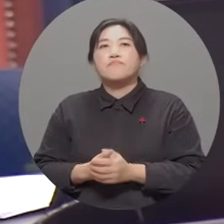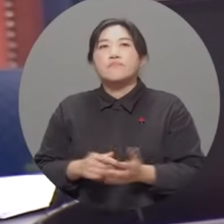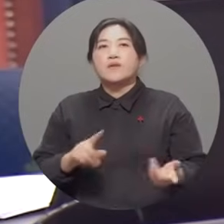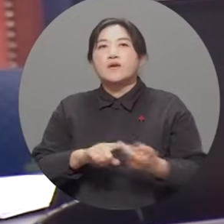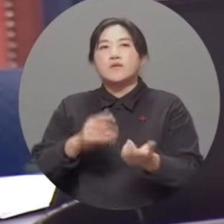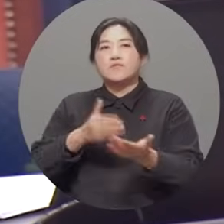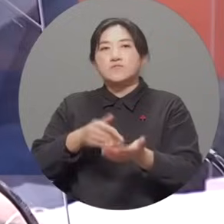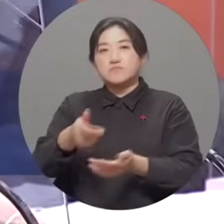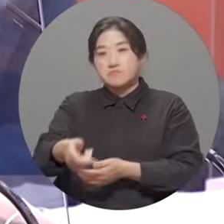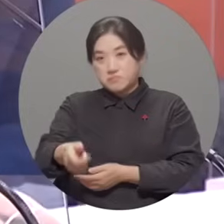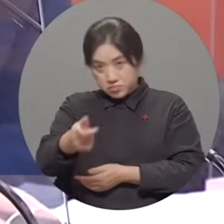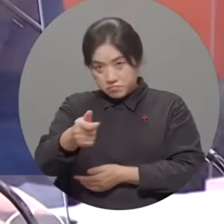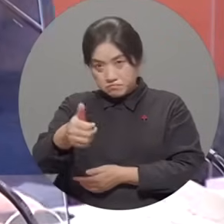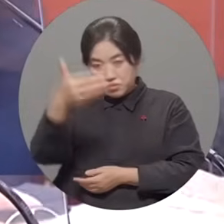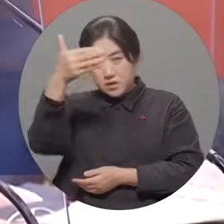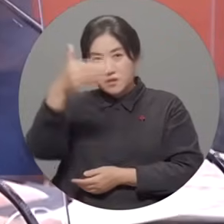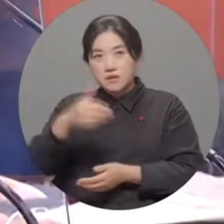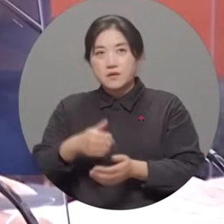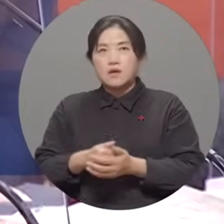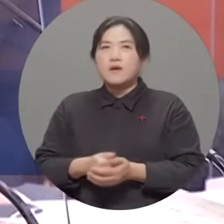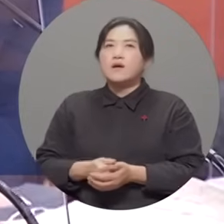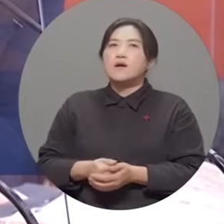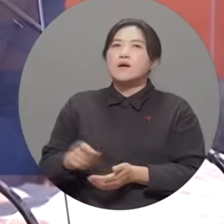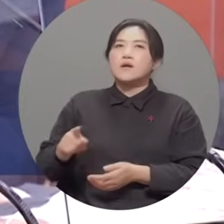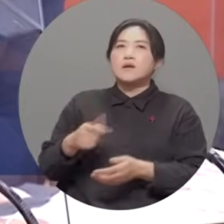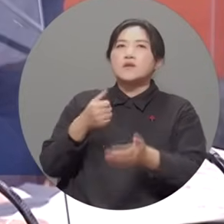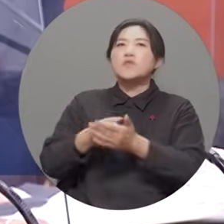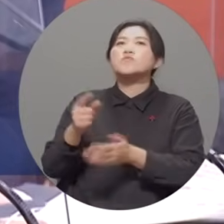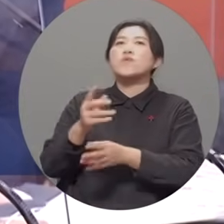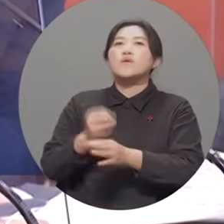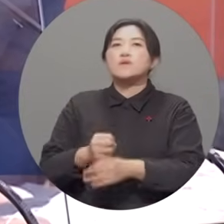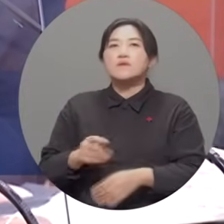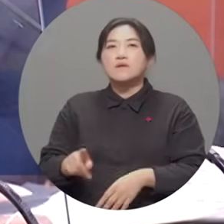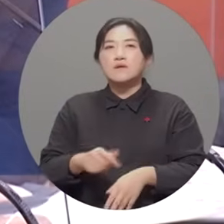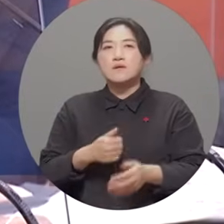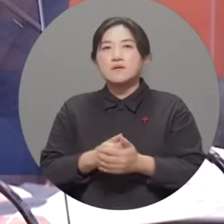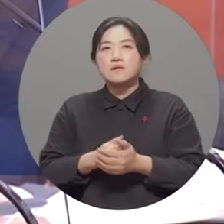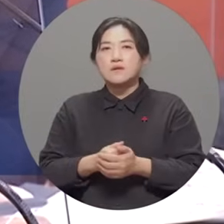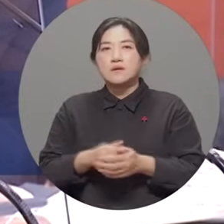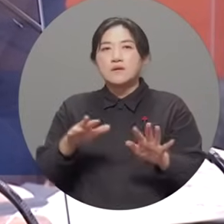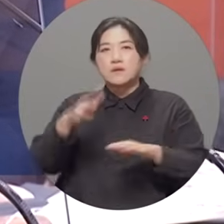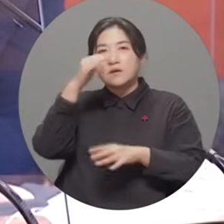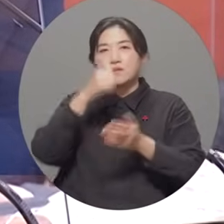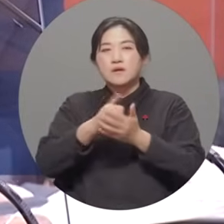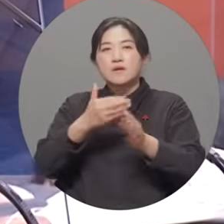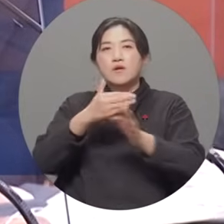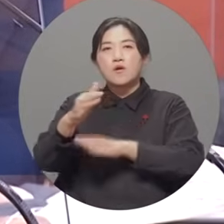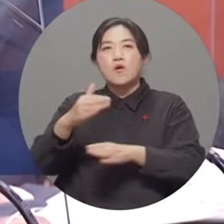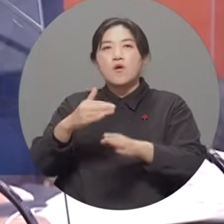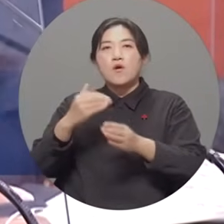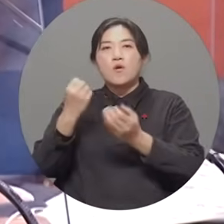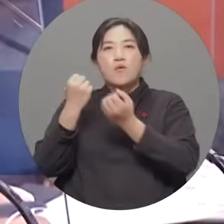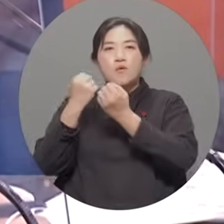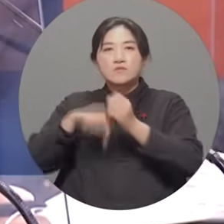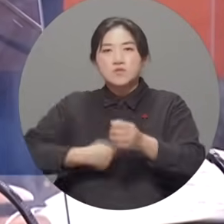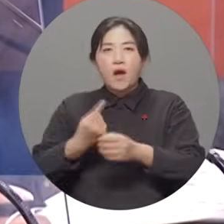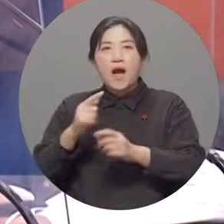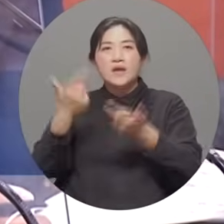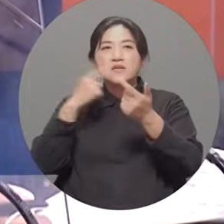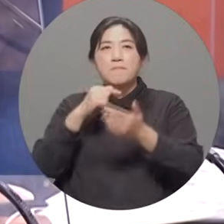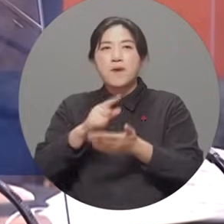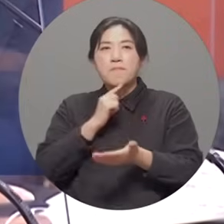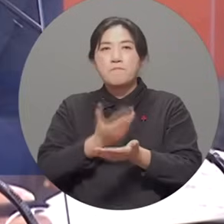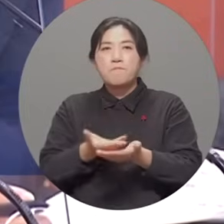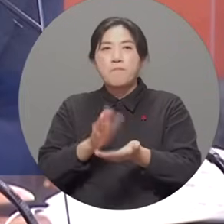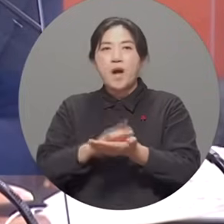채널을 틀었는데 아니 그러니까요. 해경청장이 그게 월북이 아닙니다는 취지로 번복